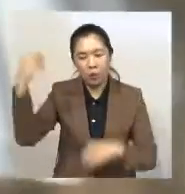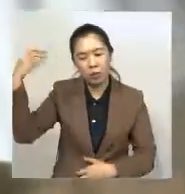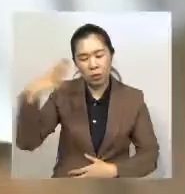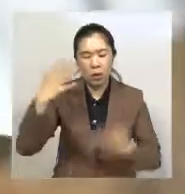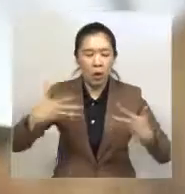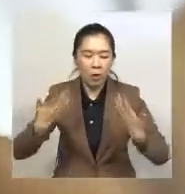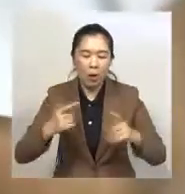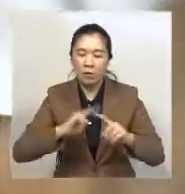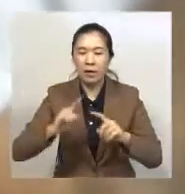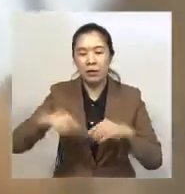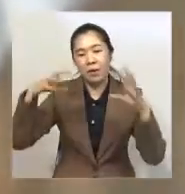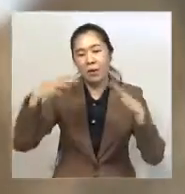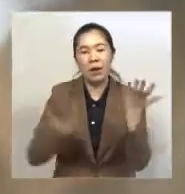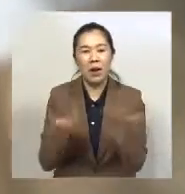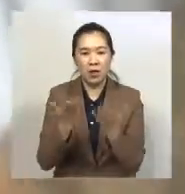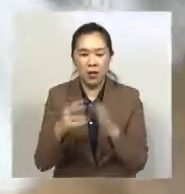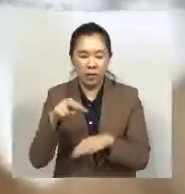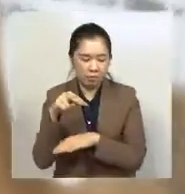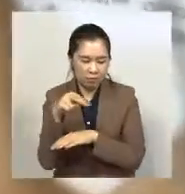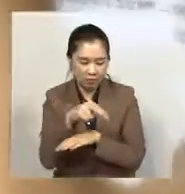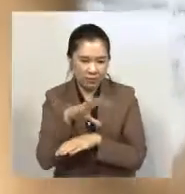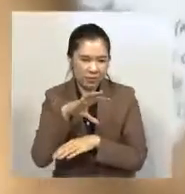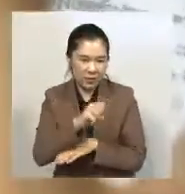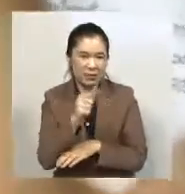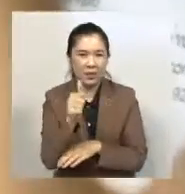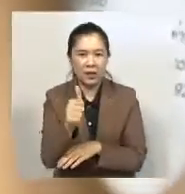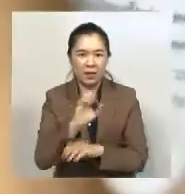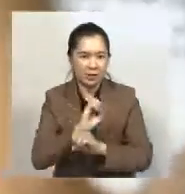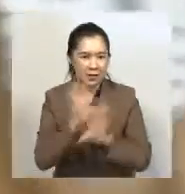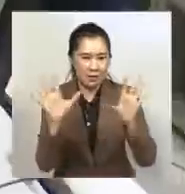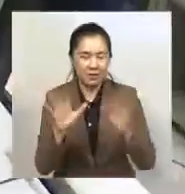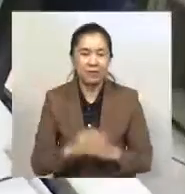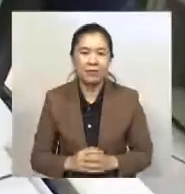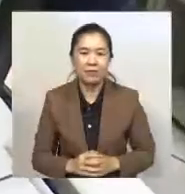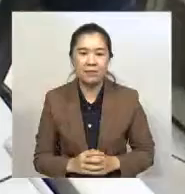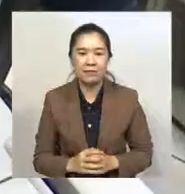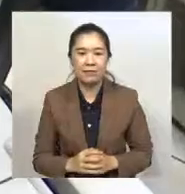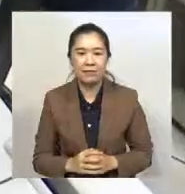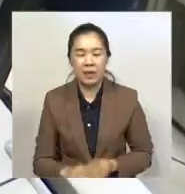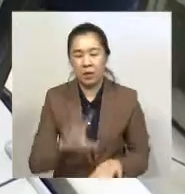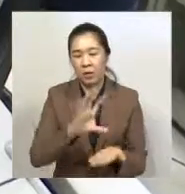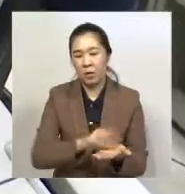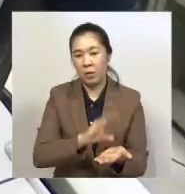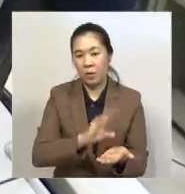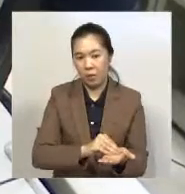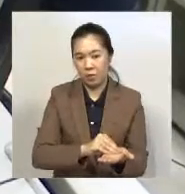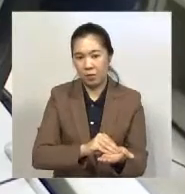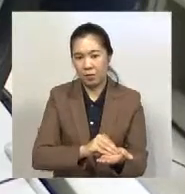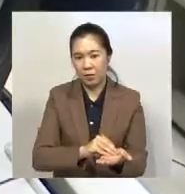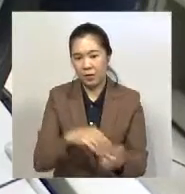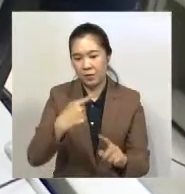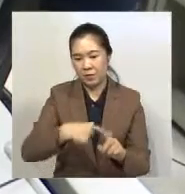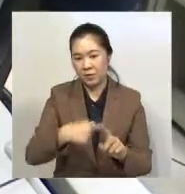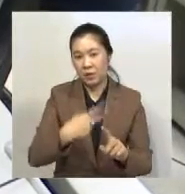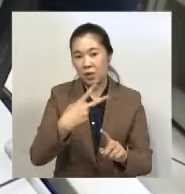แม้กระทั่งหน้าฝนตกหนักๆนี่เรียกว่ากล้องก็ยังจับได้อย่างชัดเจนนะคะแล้วก็เก็บข้อมูลได้ไม่น้อยกว่า2